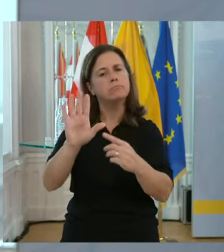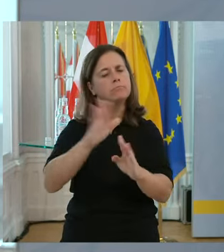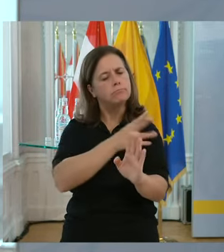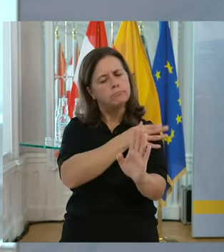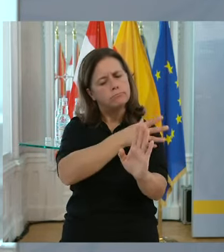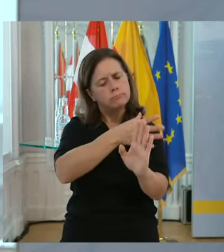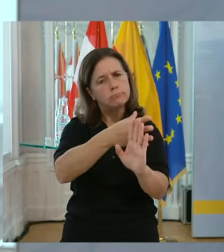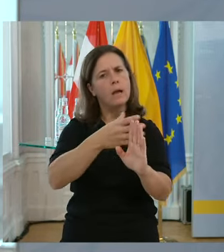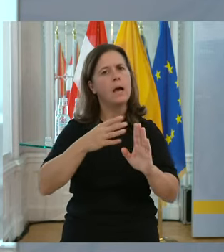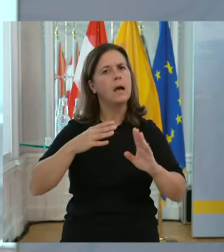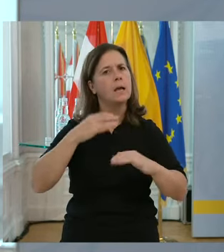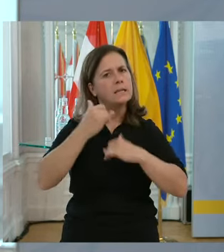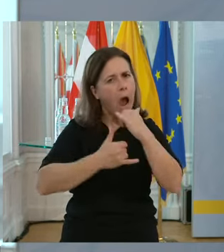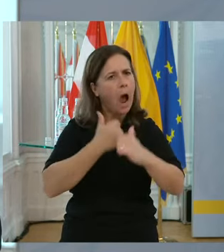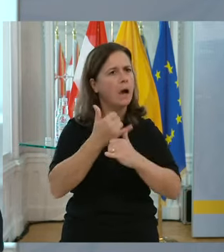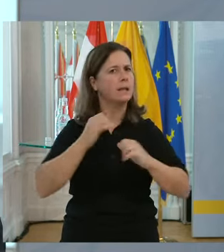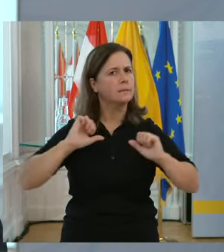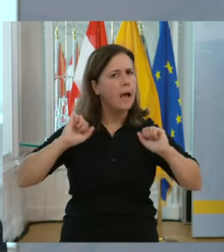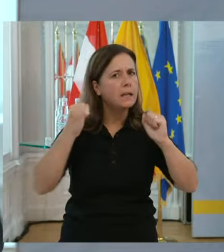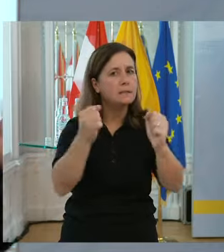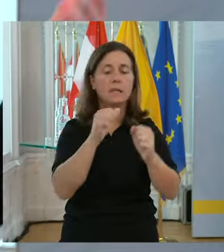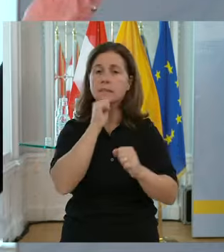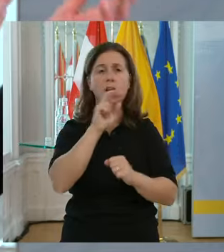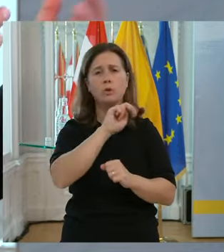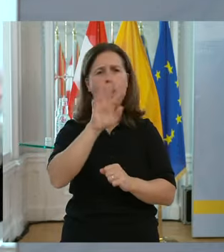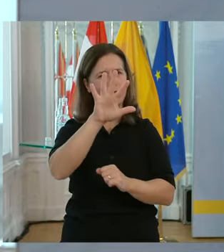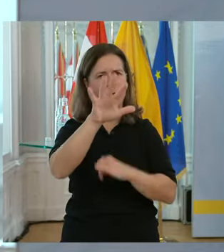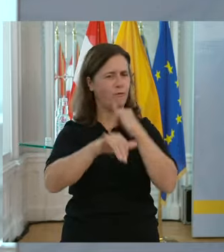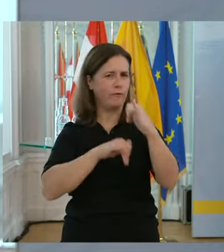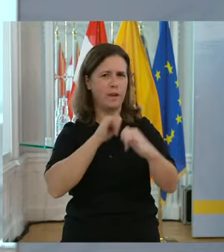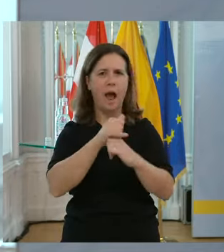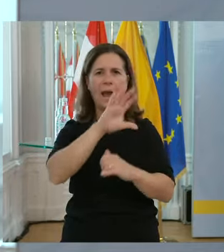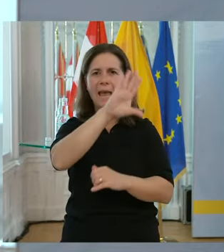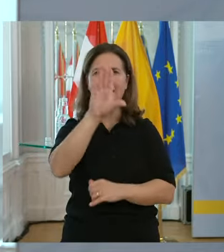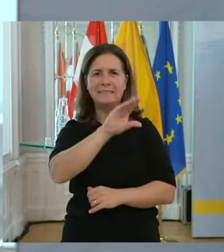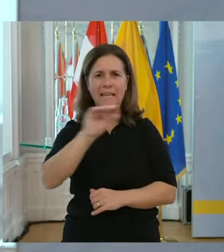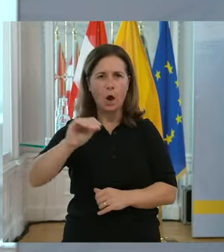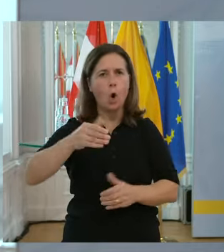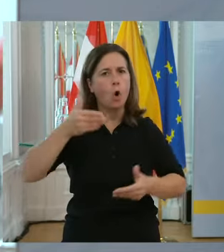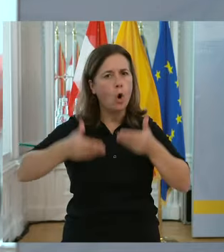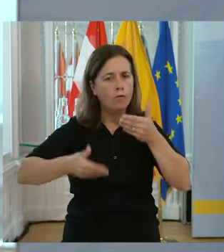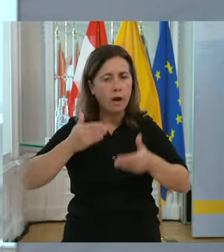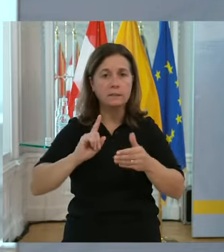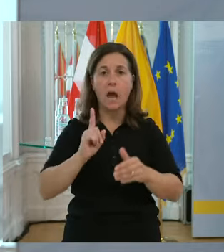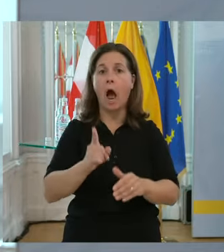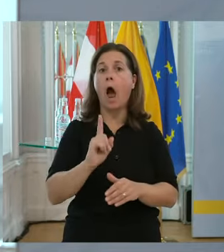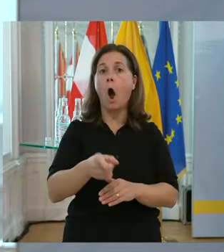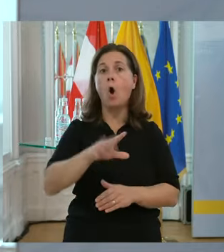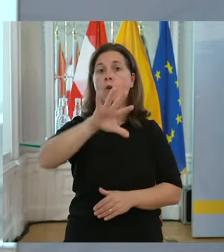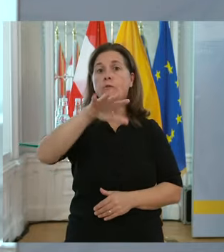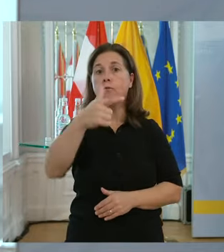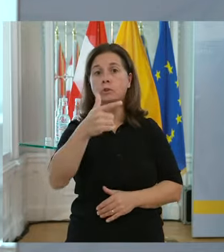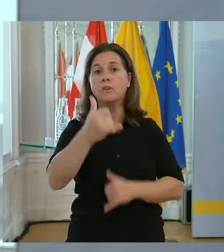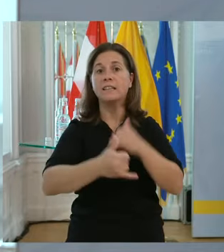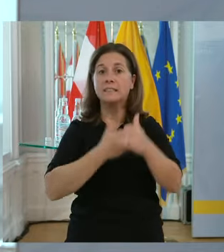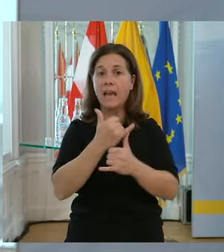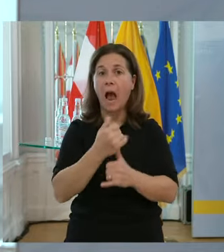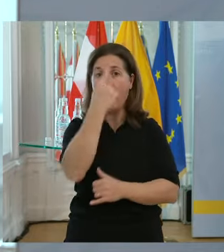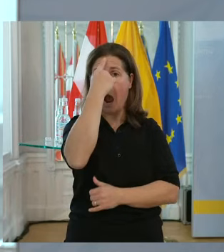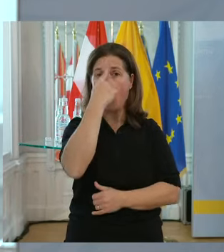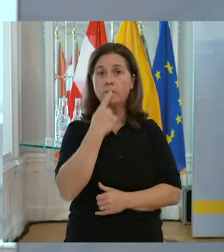letzten Jahren, und wir haben ja nicht nur 5 Jahre Zero-Konferenz, sondern auch 25 Jahre autark